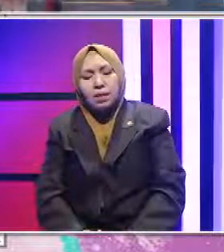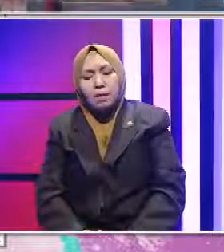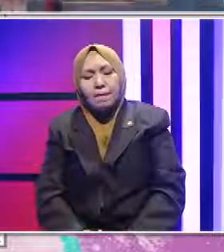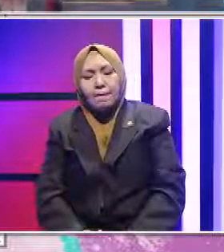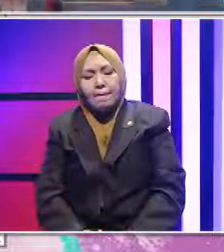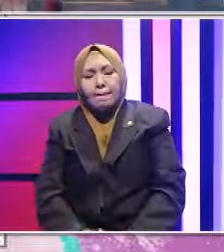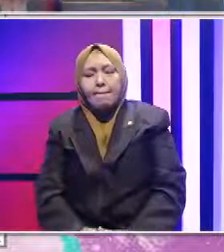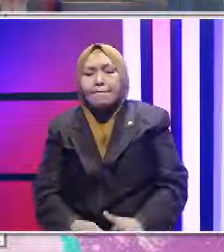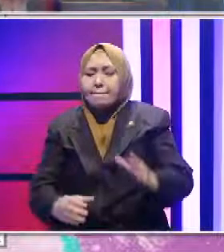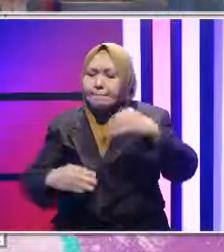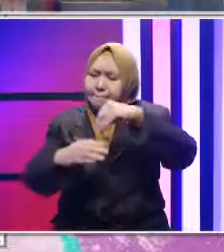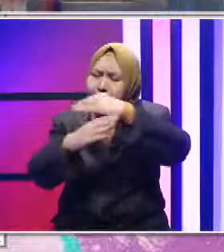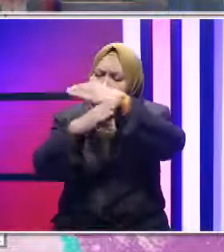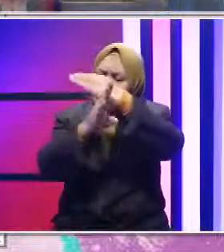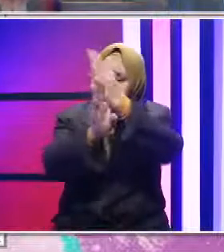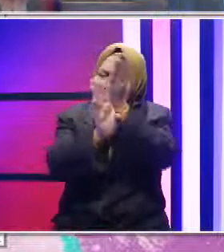في